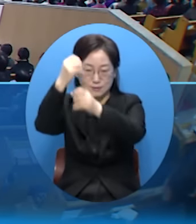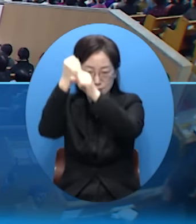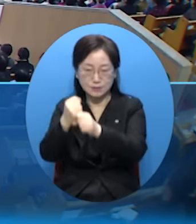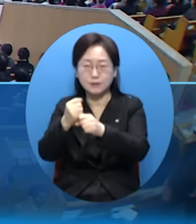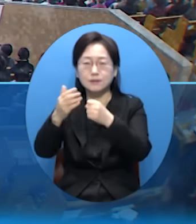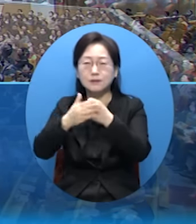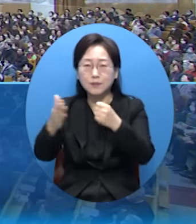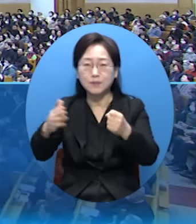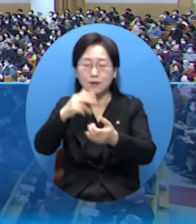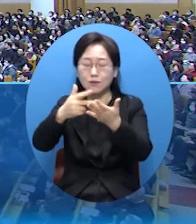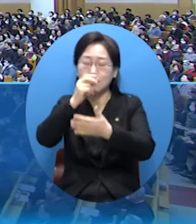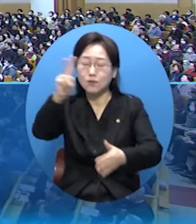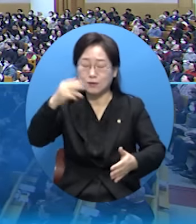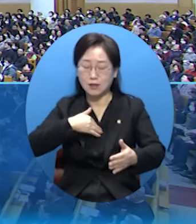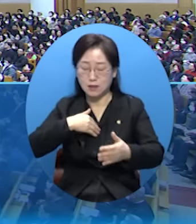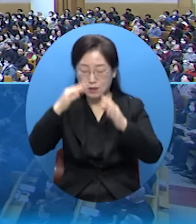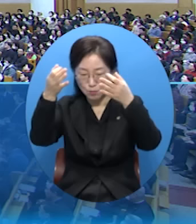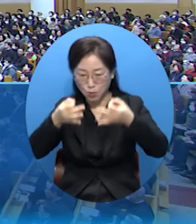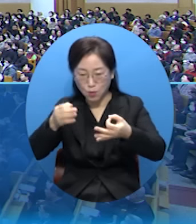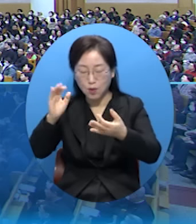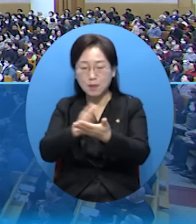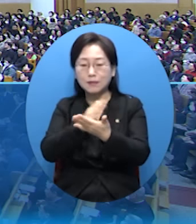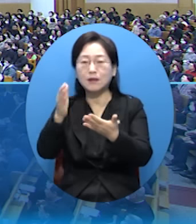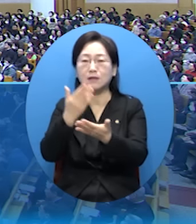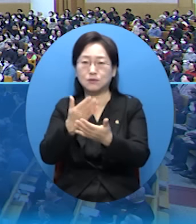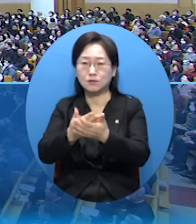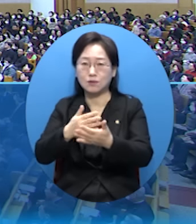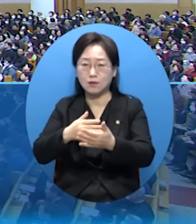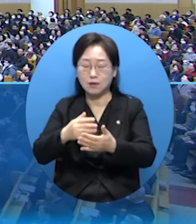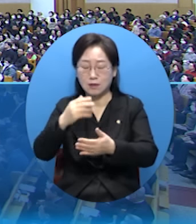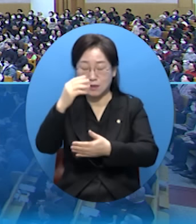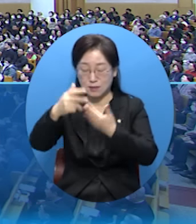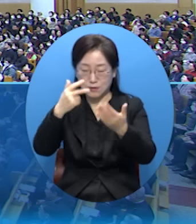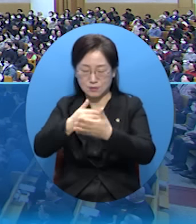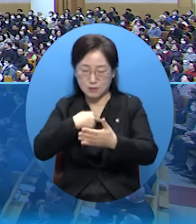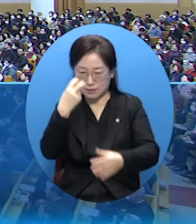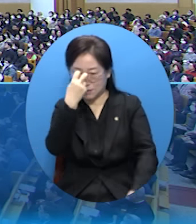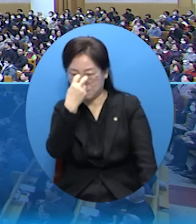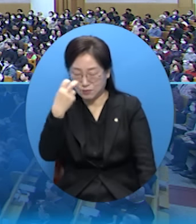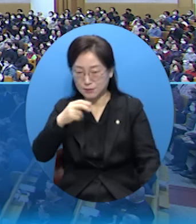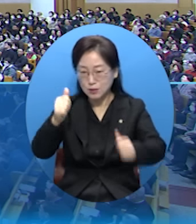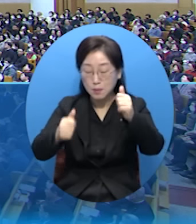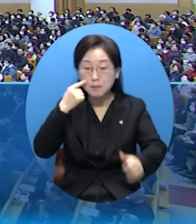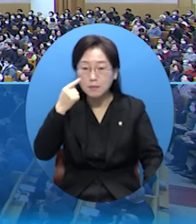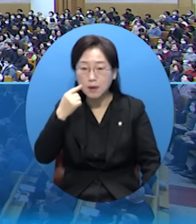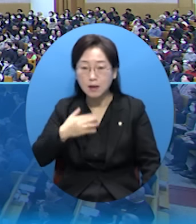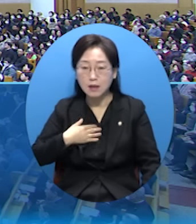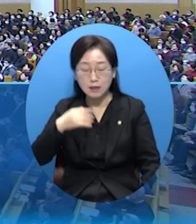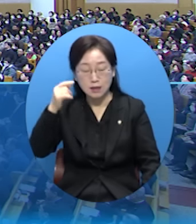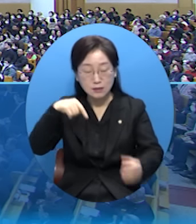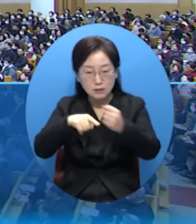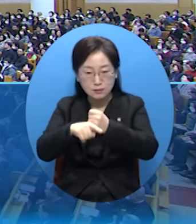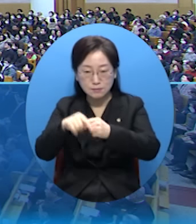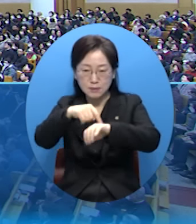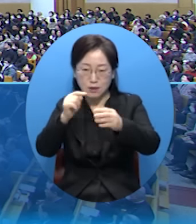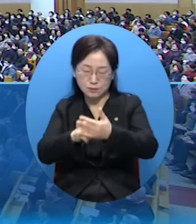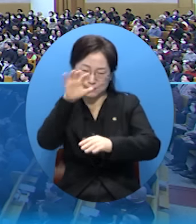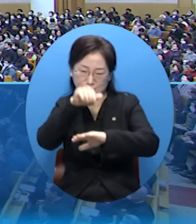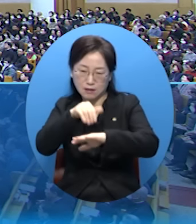의지하여 싸우니 야훼 나를 판단하소서 야훼께서 나를 살피시고 시험하사 내 뜻과 내 양심을